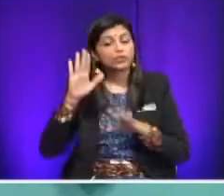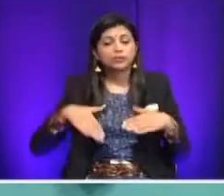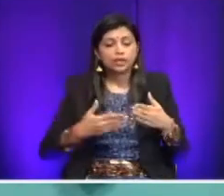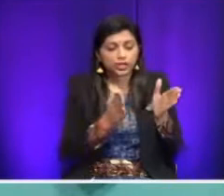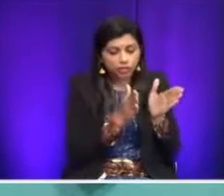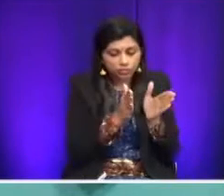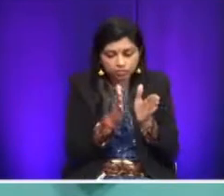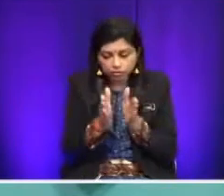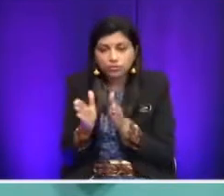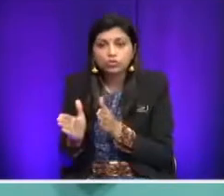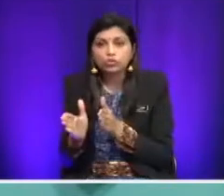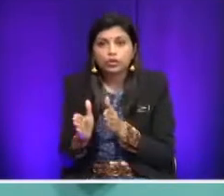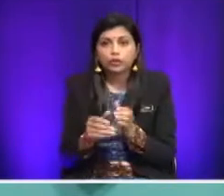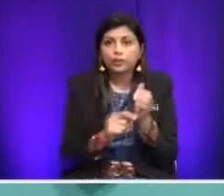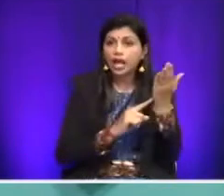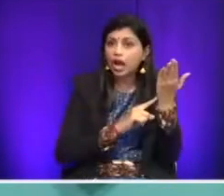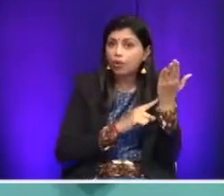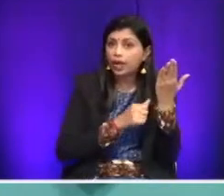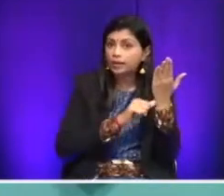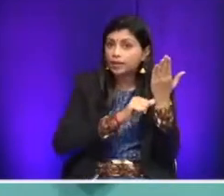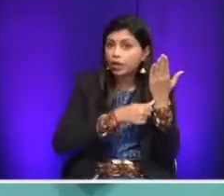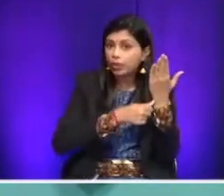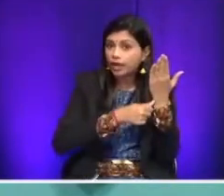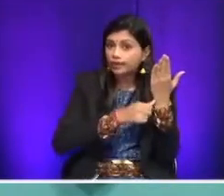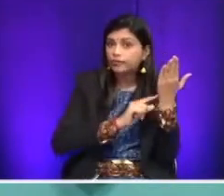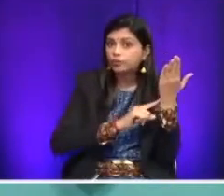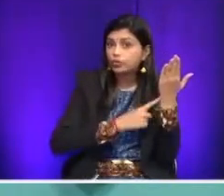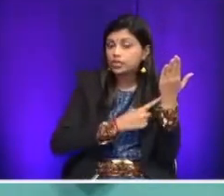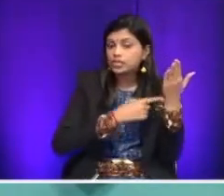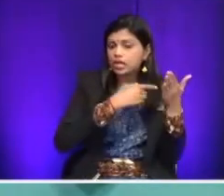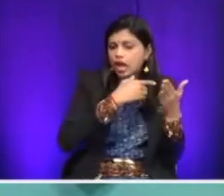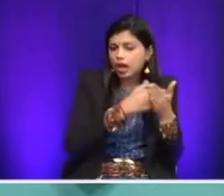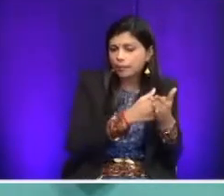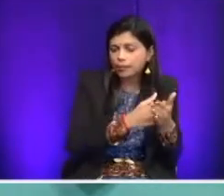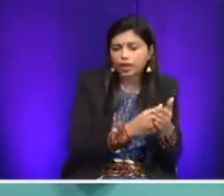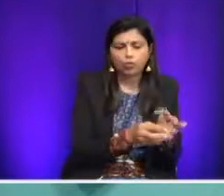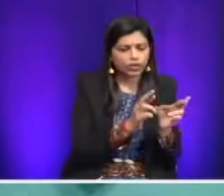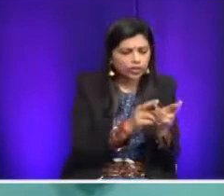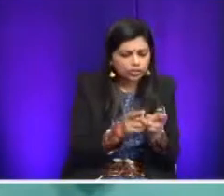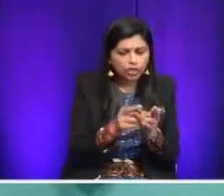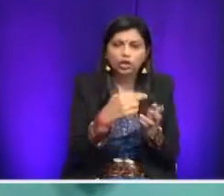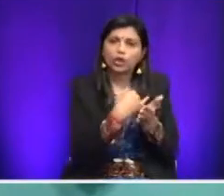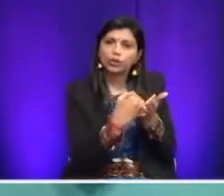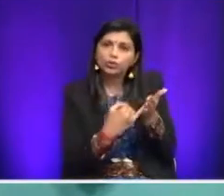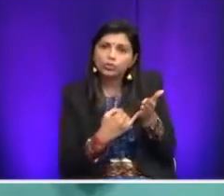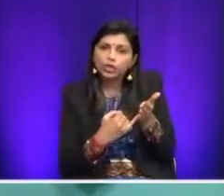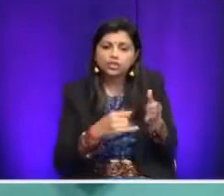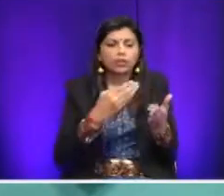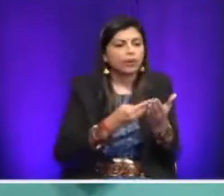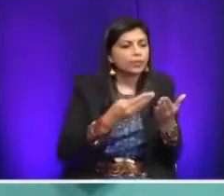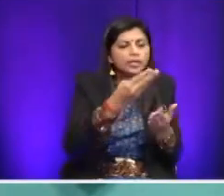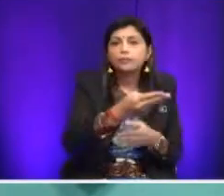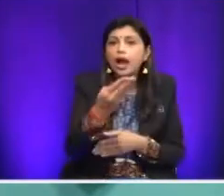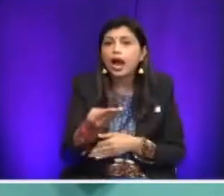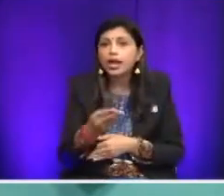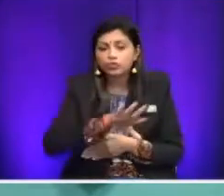kepada awalan hingga akhir kepadamu apa oleh itu dihasilkan sampailah kode itu terhasil oke itu Adella